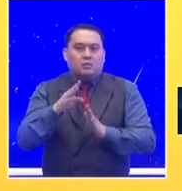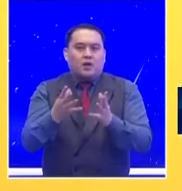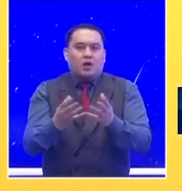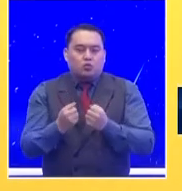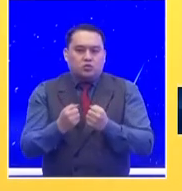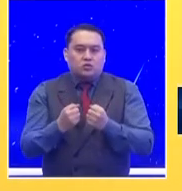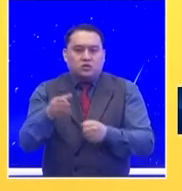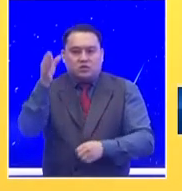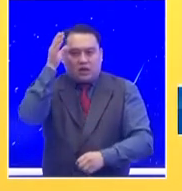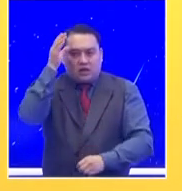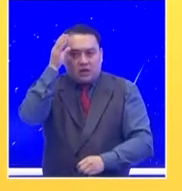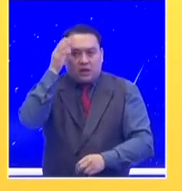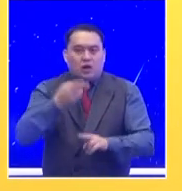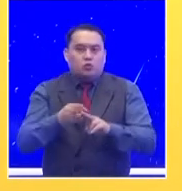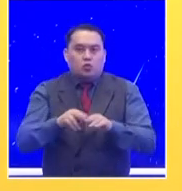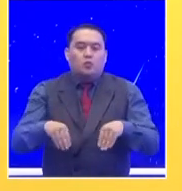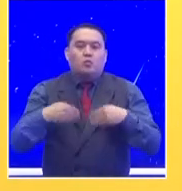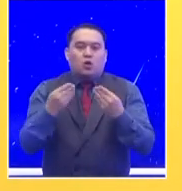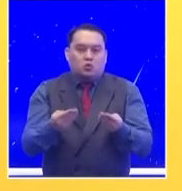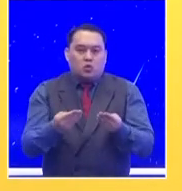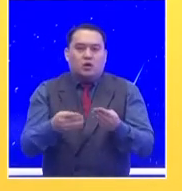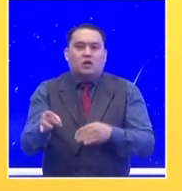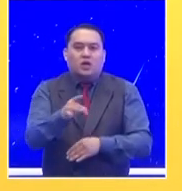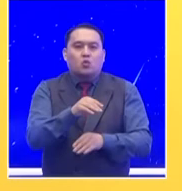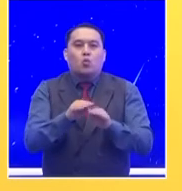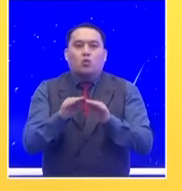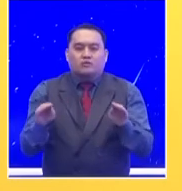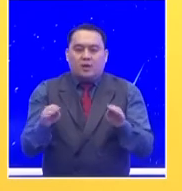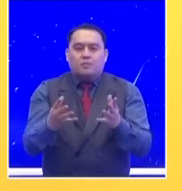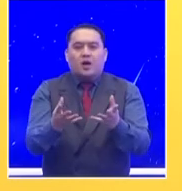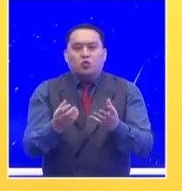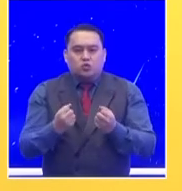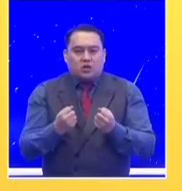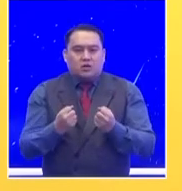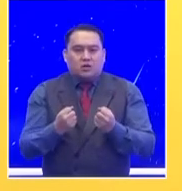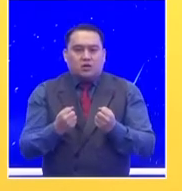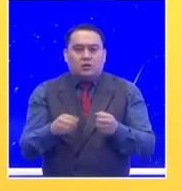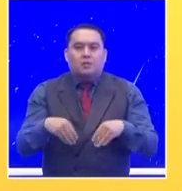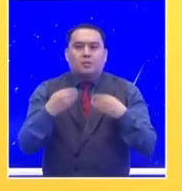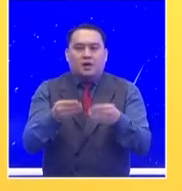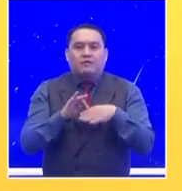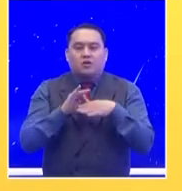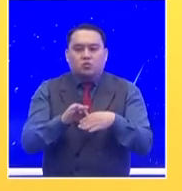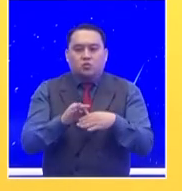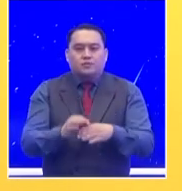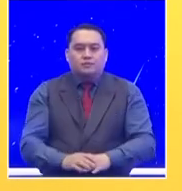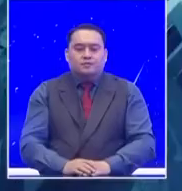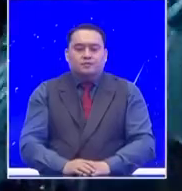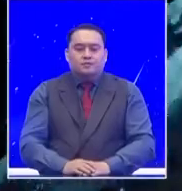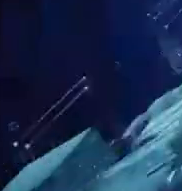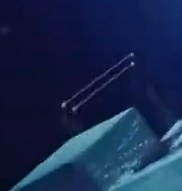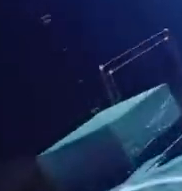получивших эти знания, которые будут непосредственно на региональном уровне получать и давать, проводить вот эту антикоррупционную